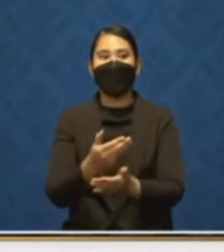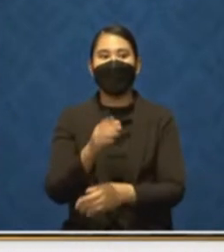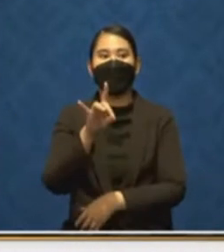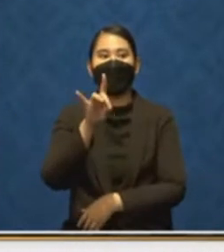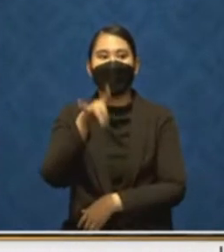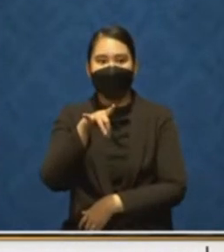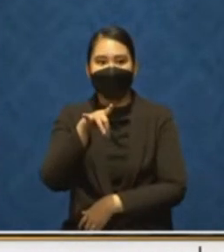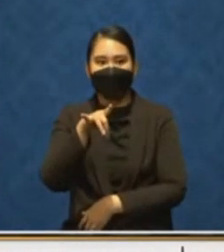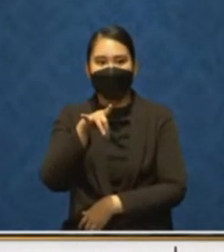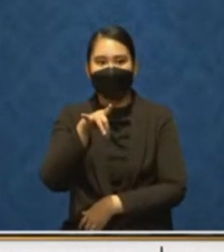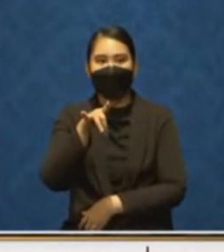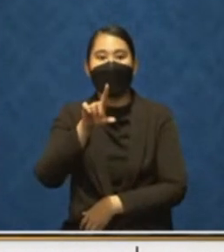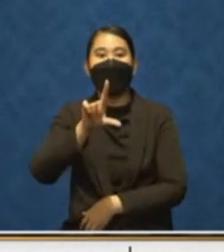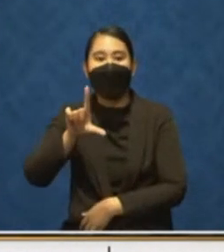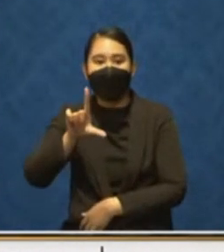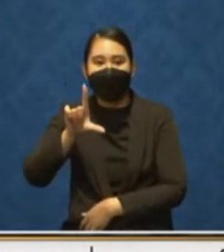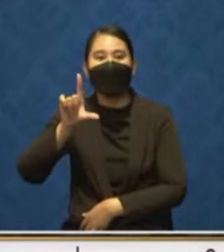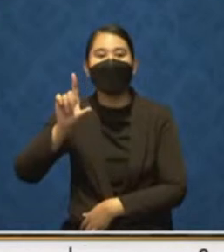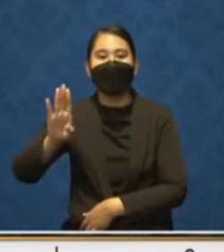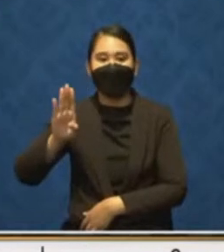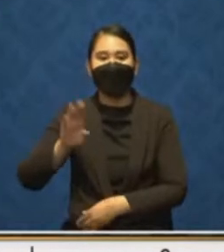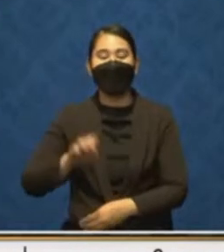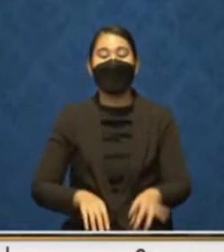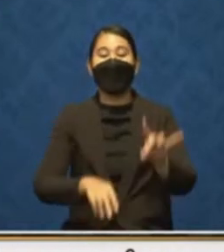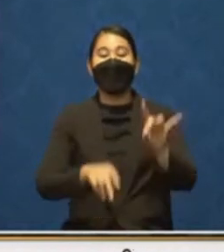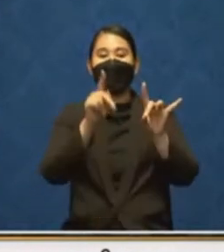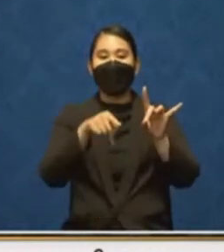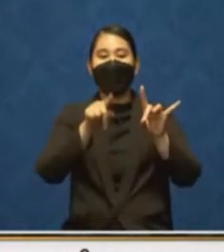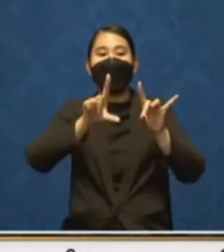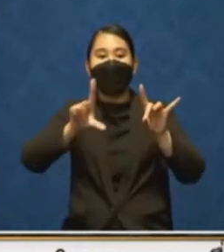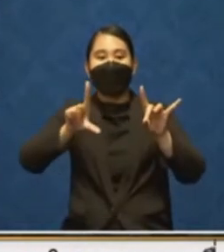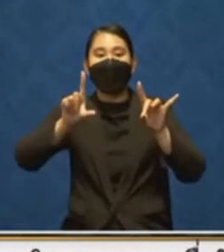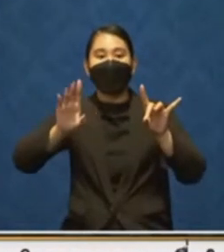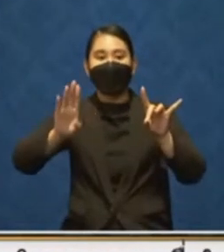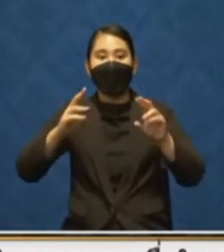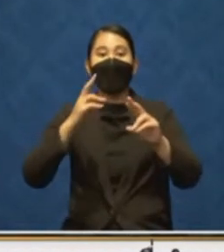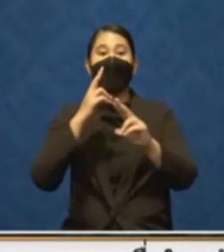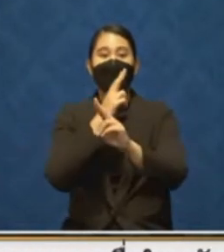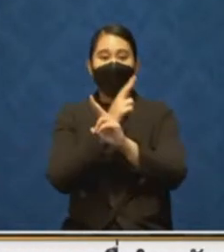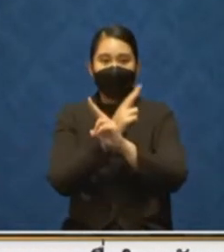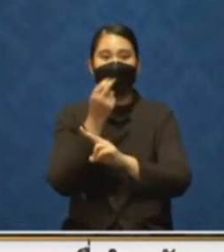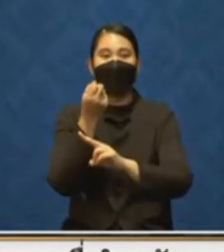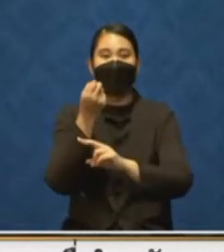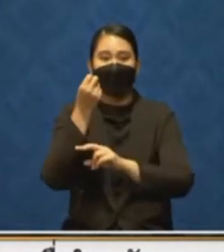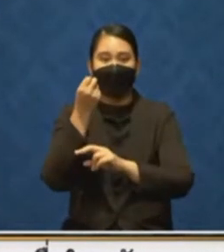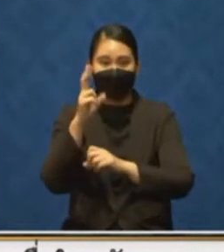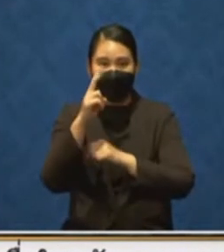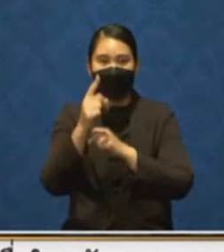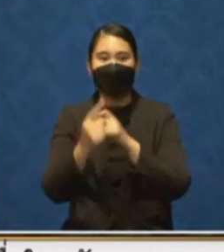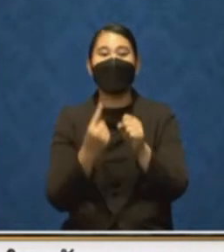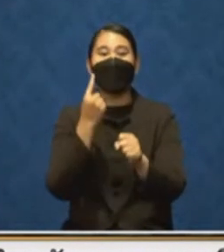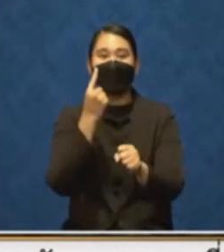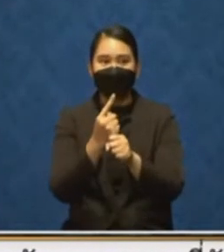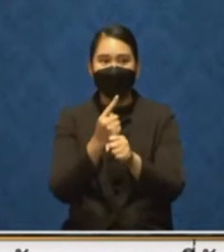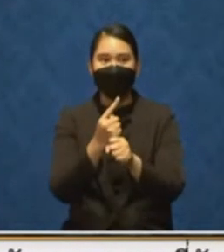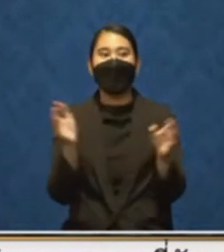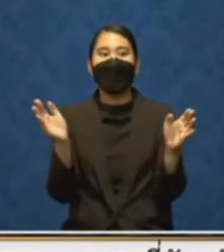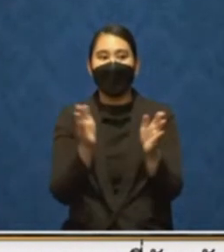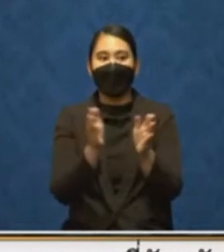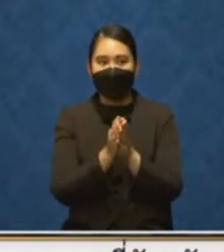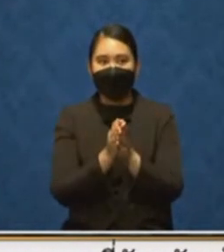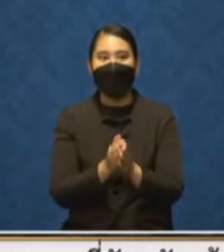ร้านบาทขออภัยครับ 8พันล้านบาท * 12ปีแล้วแตะแสนล้านบาท